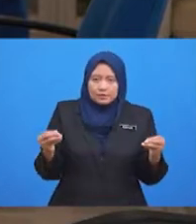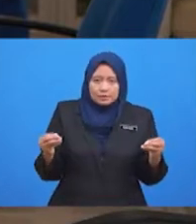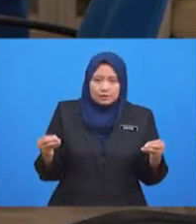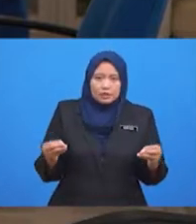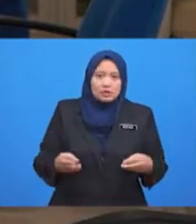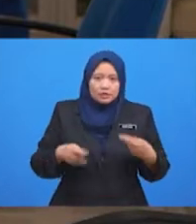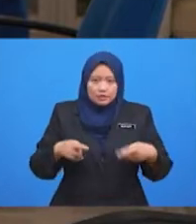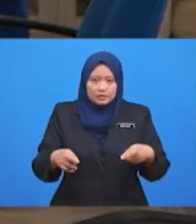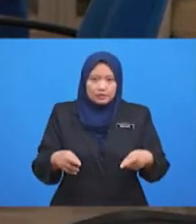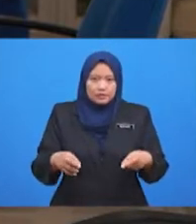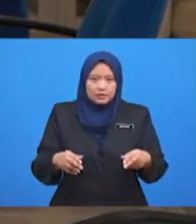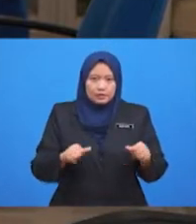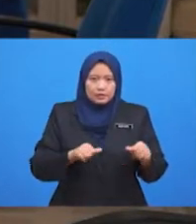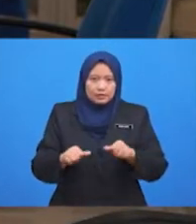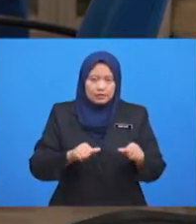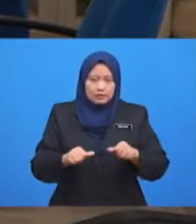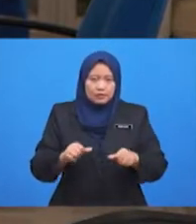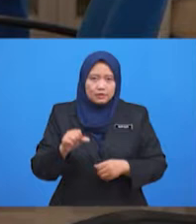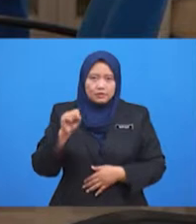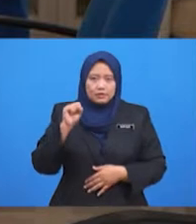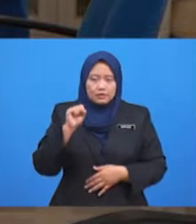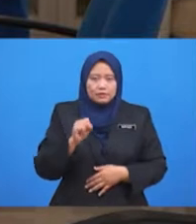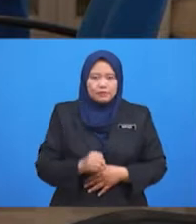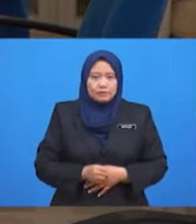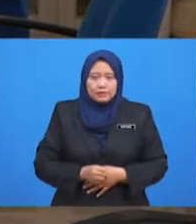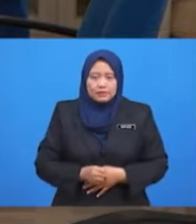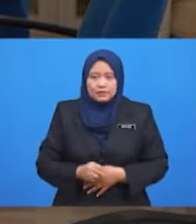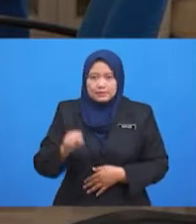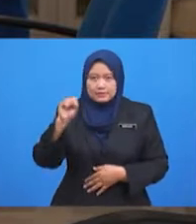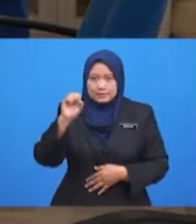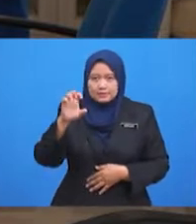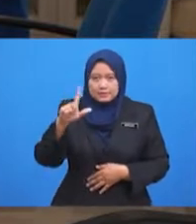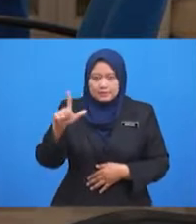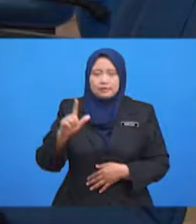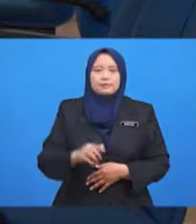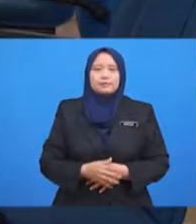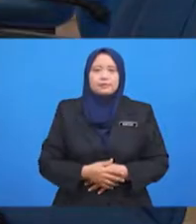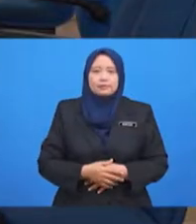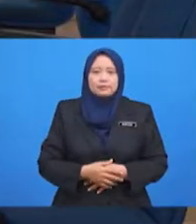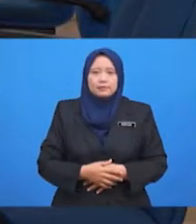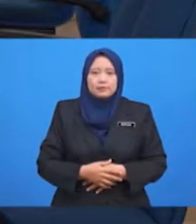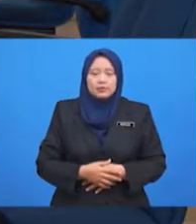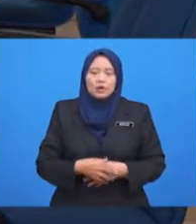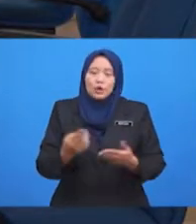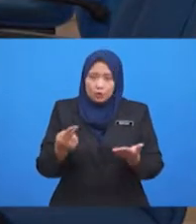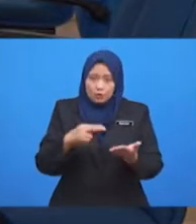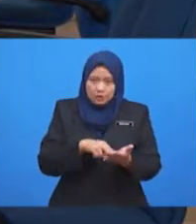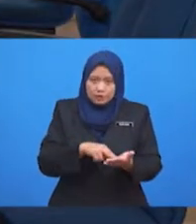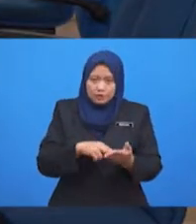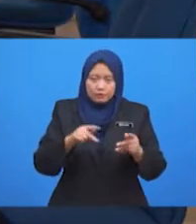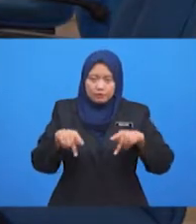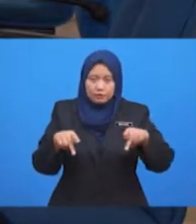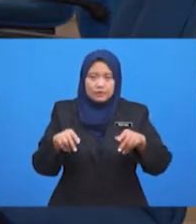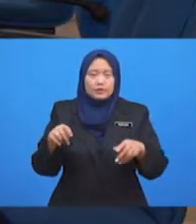melakukan proses yang kedua iaitu proses rangsangan aktiviti sel. Ulang proses yang